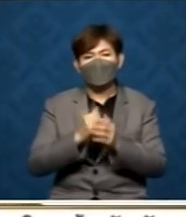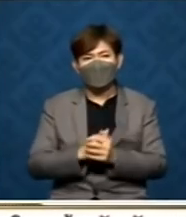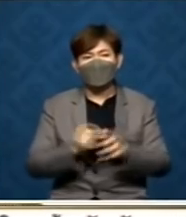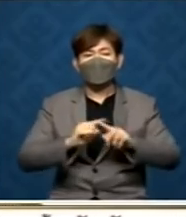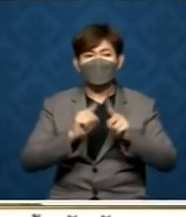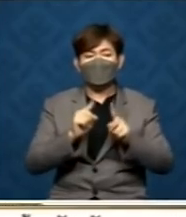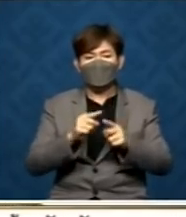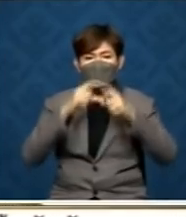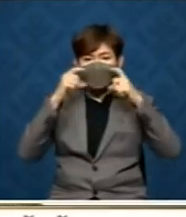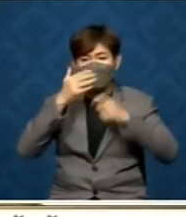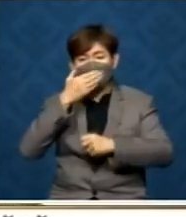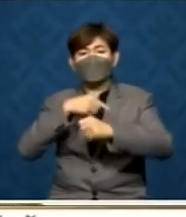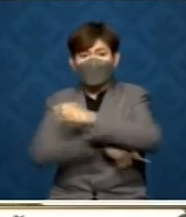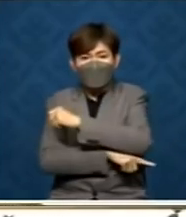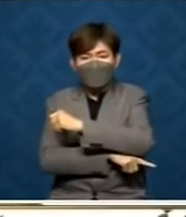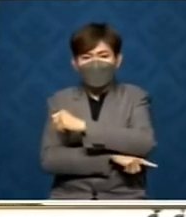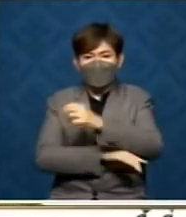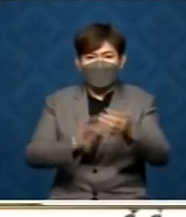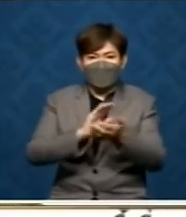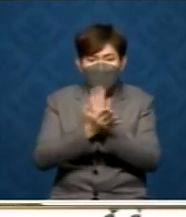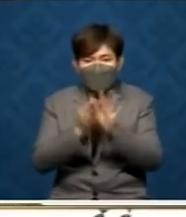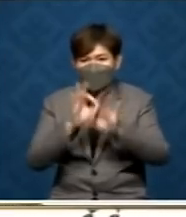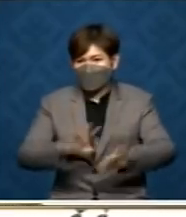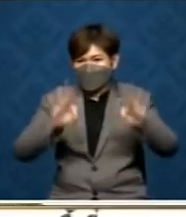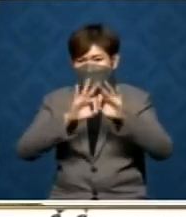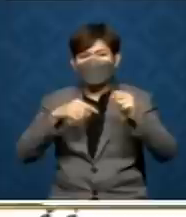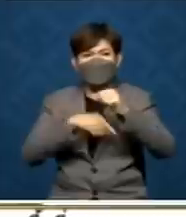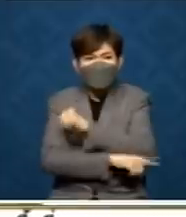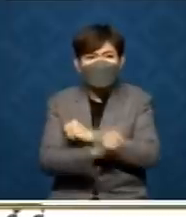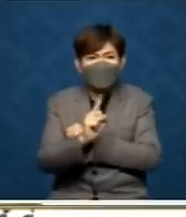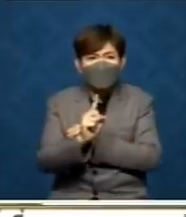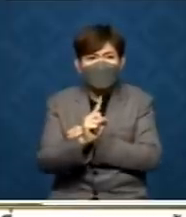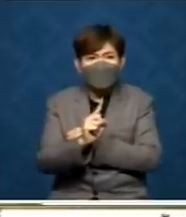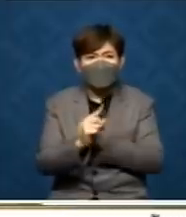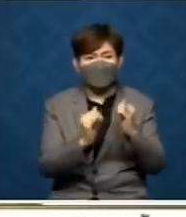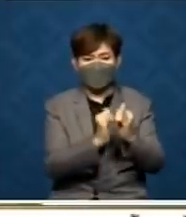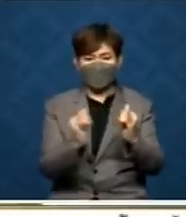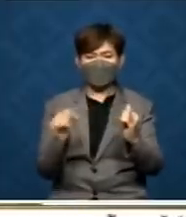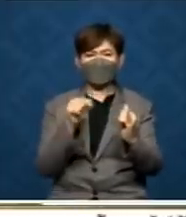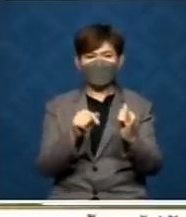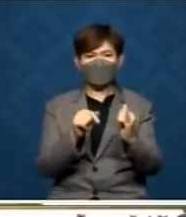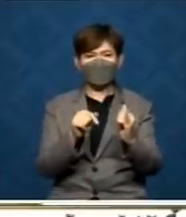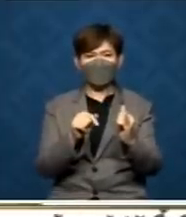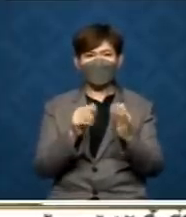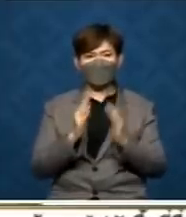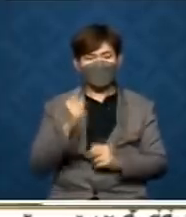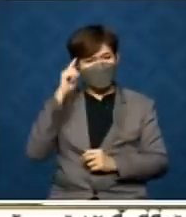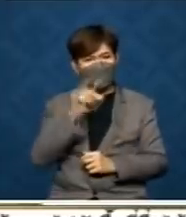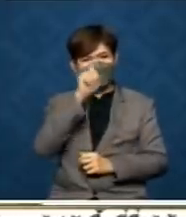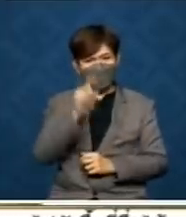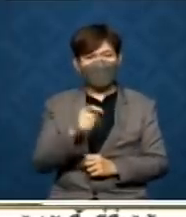จากองแมดไอ้เรื่องใหญ่มาสำคัญที่นี้อยู่กรุงเตรียมก็มีข่าวนะมีคนยังติดใจ